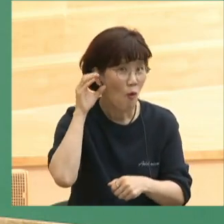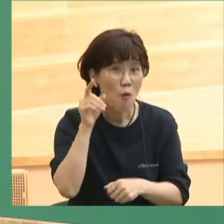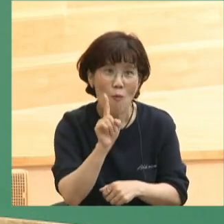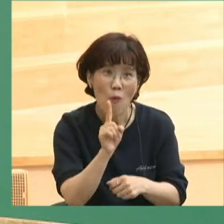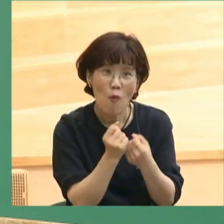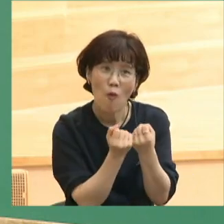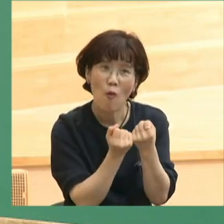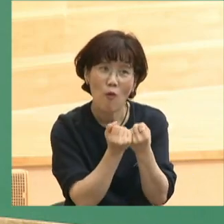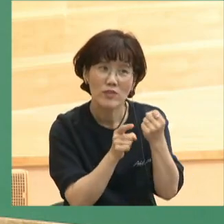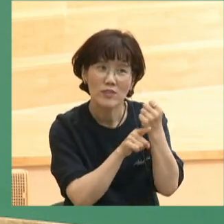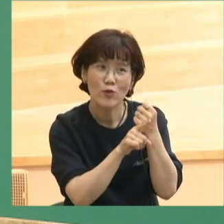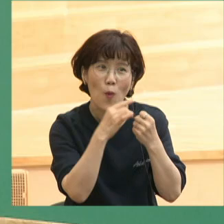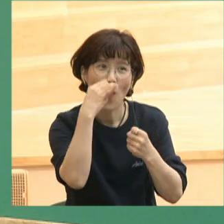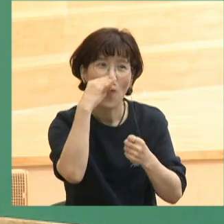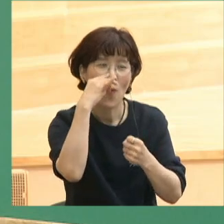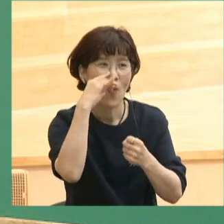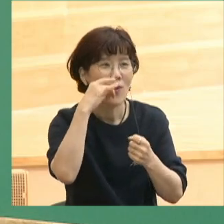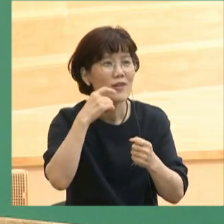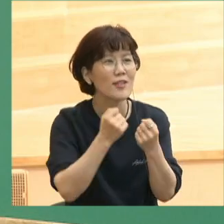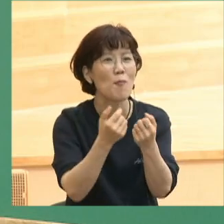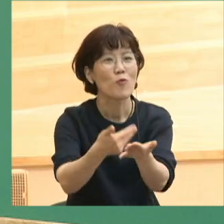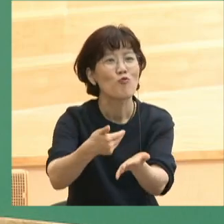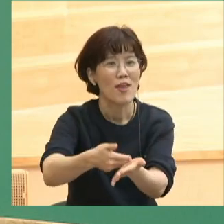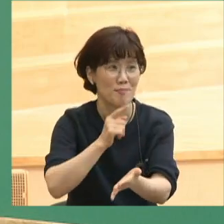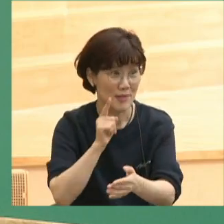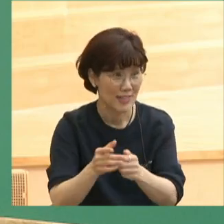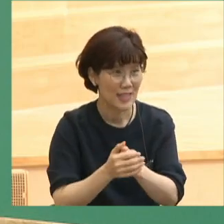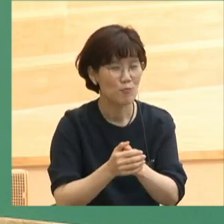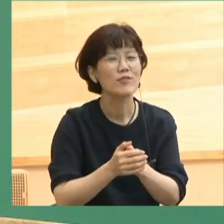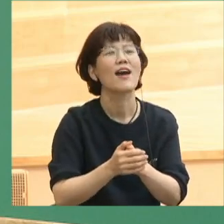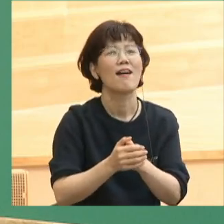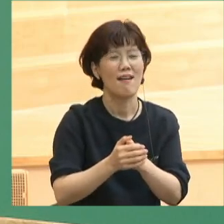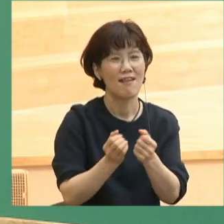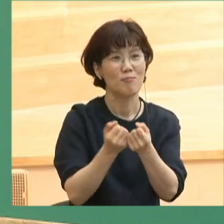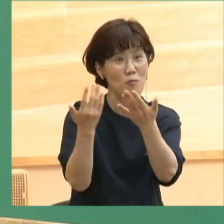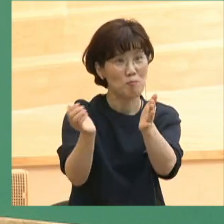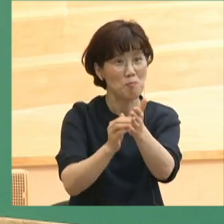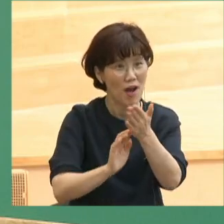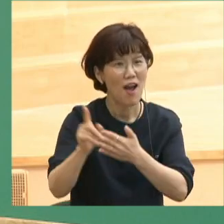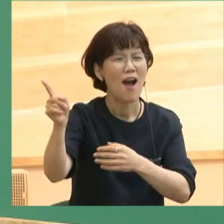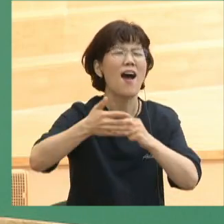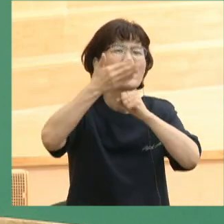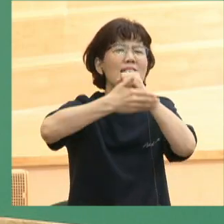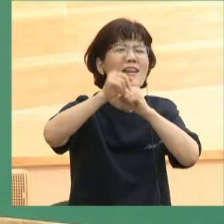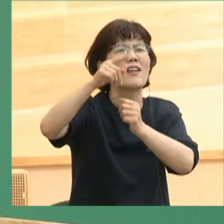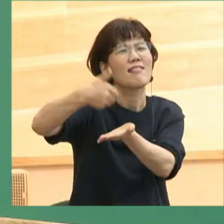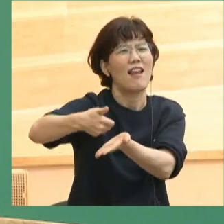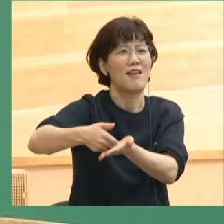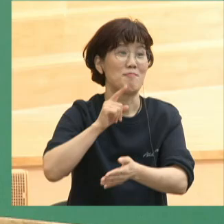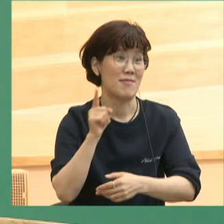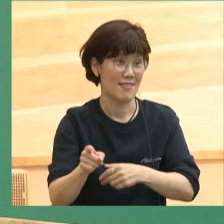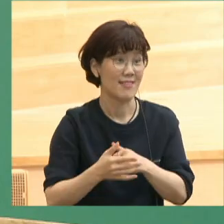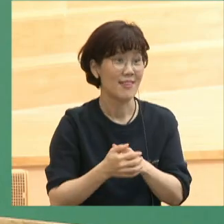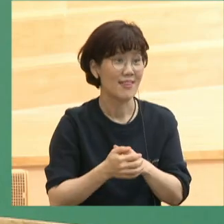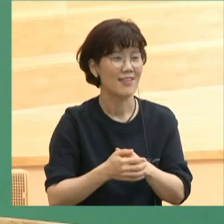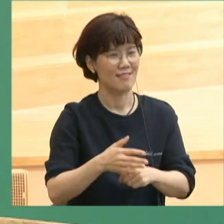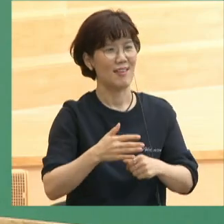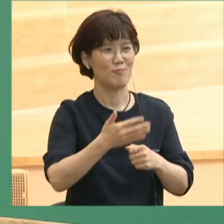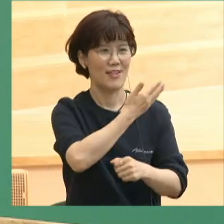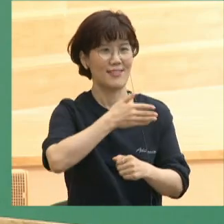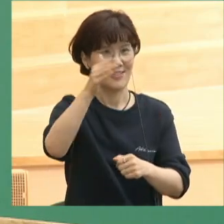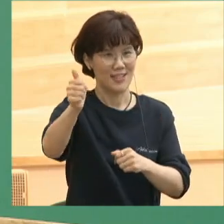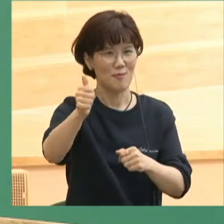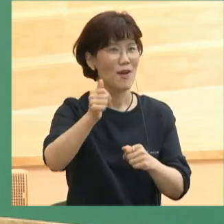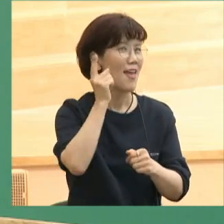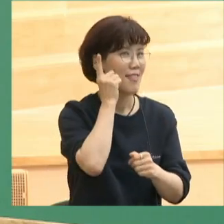설명을 해달래. 뭐 이래 설명을 했더니 그 사진 좀 보내달라는 거예요. 그래서 제가 그 자리에서 이제 시장님이